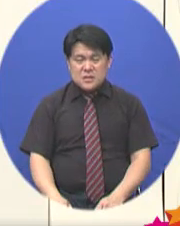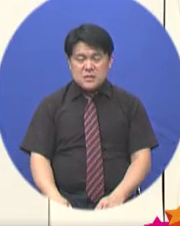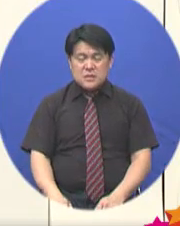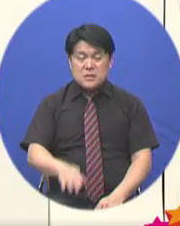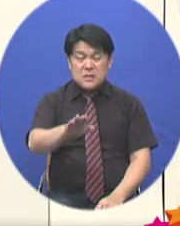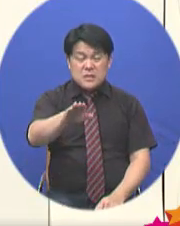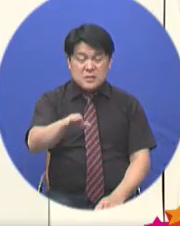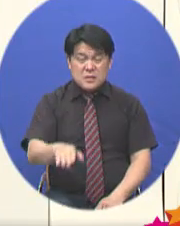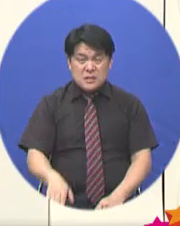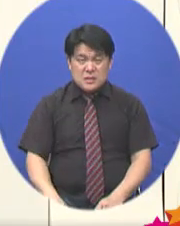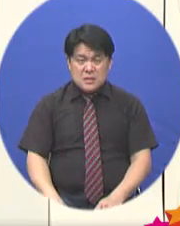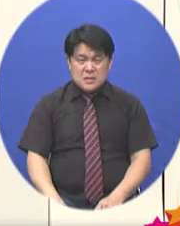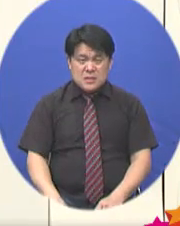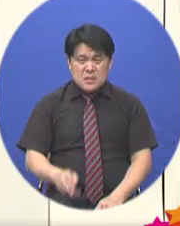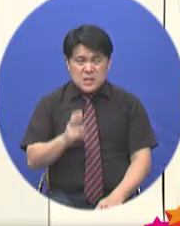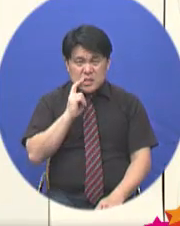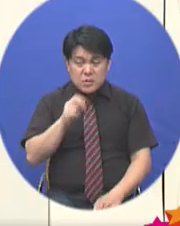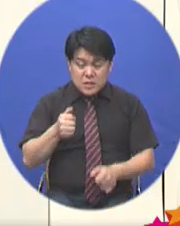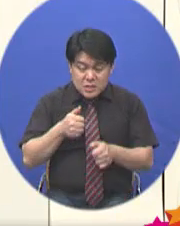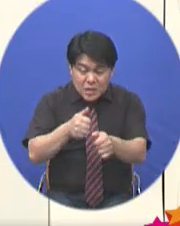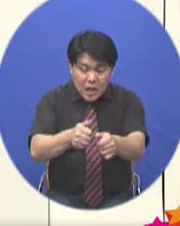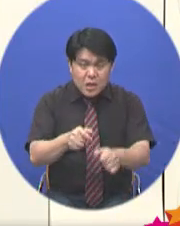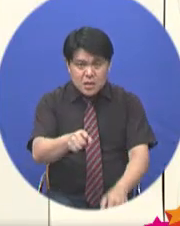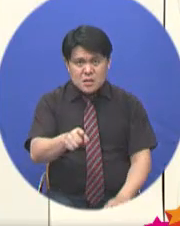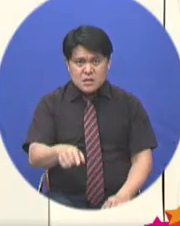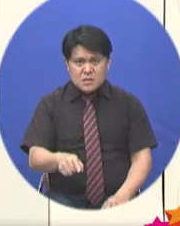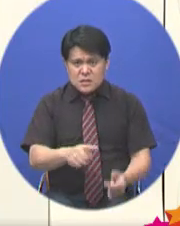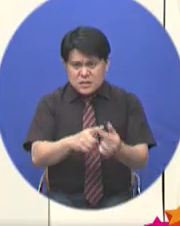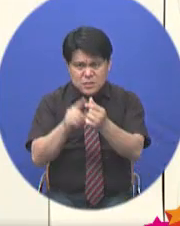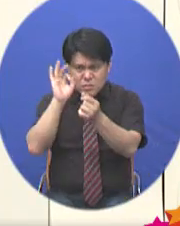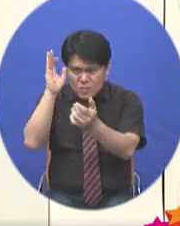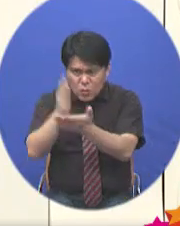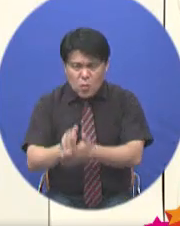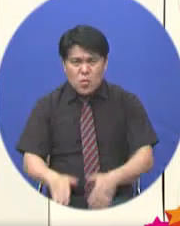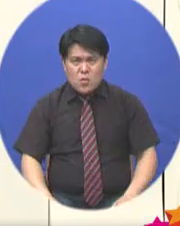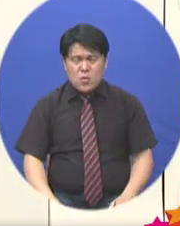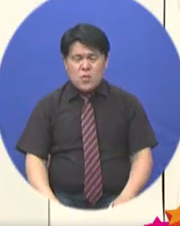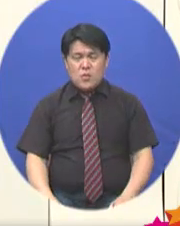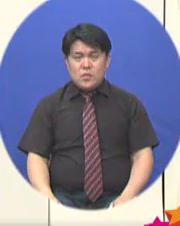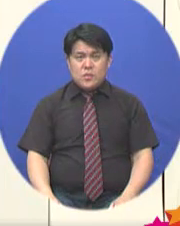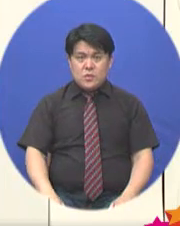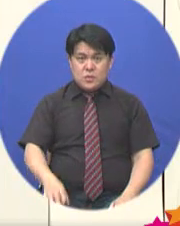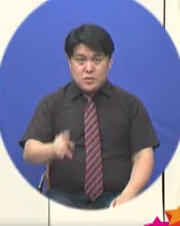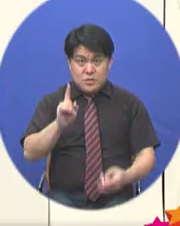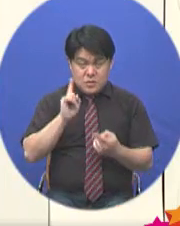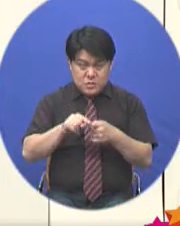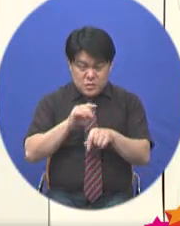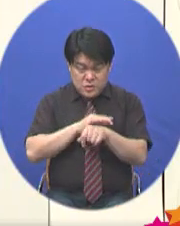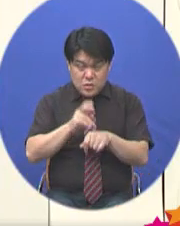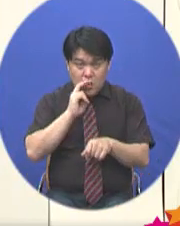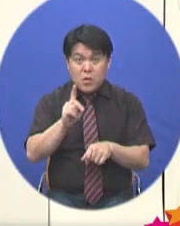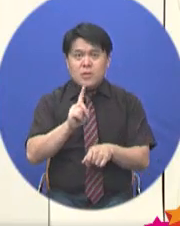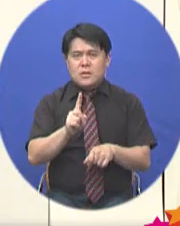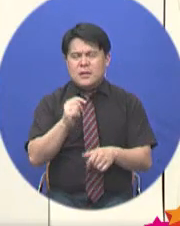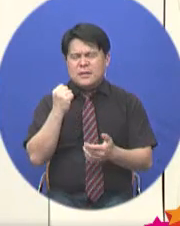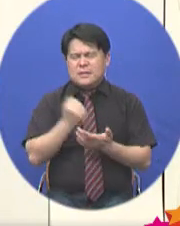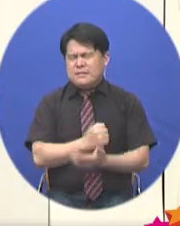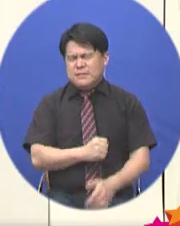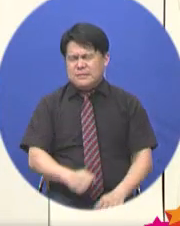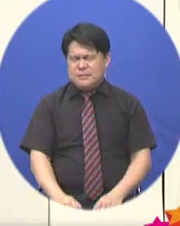그토록 다짐을 하건만 음악 요 자막 나오지 않고 제대로 처음 부르는 것처럼 불렀으면